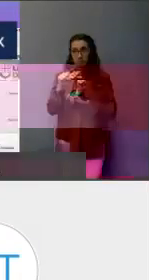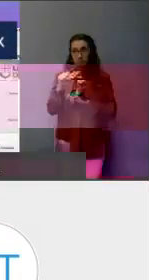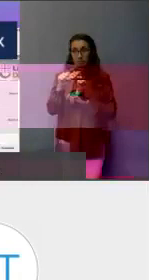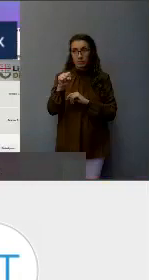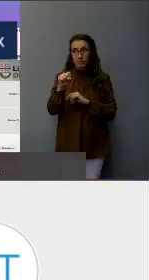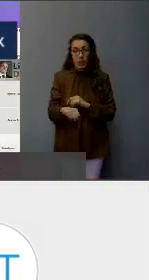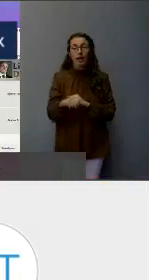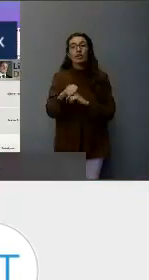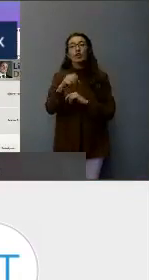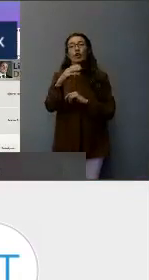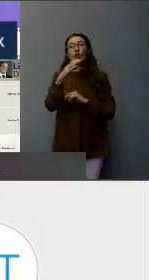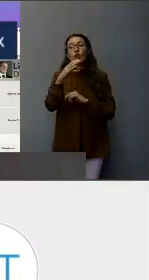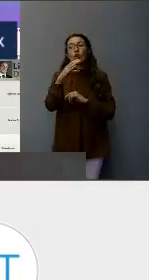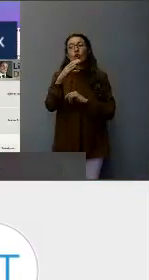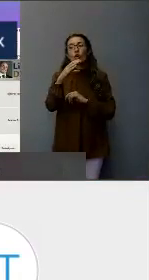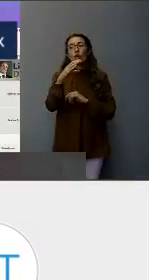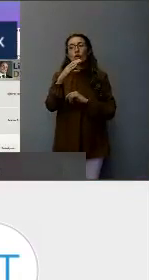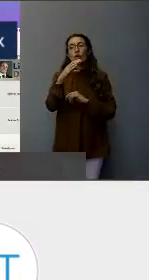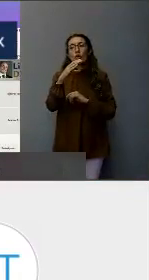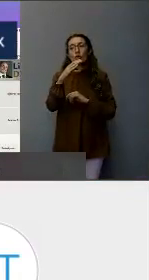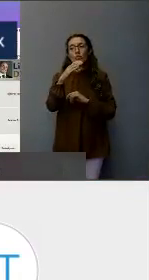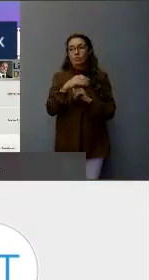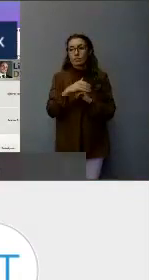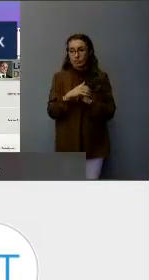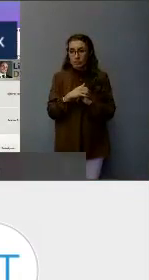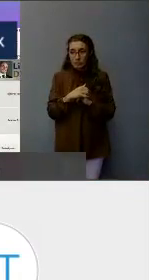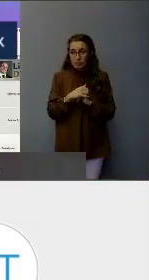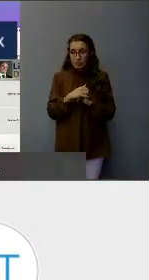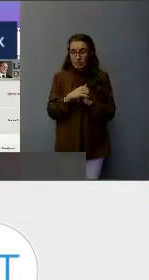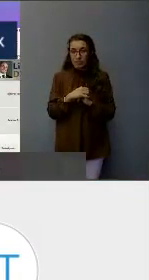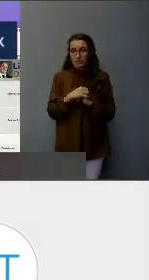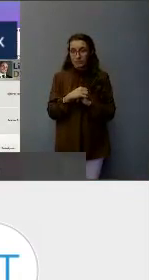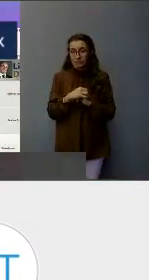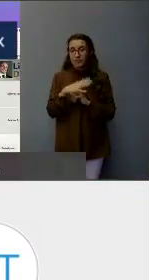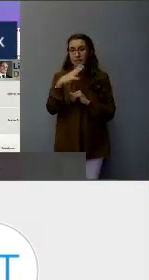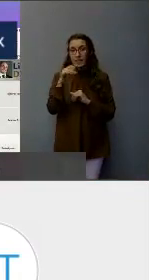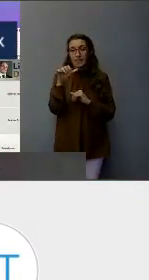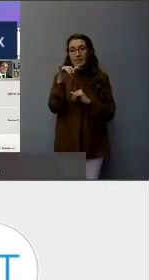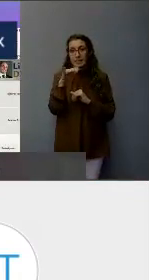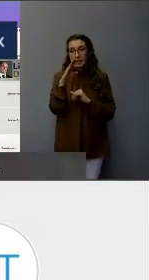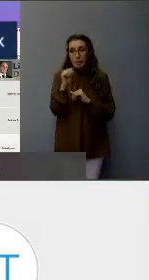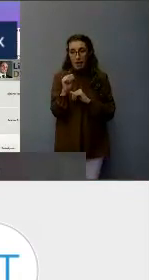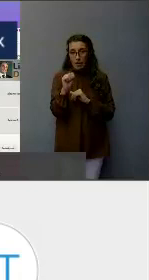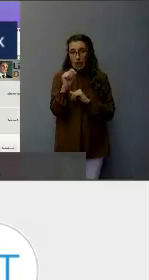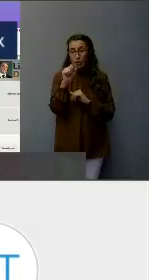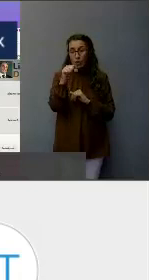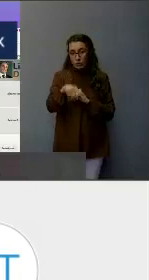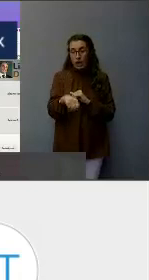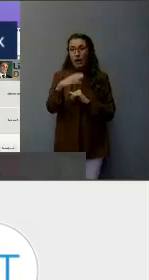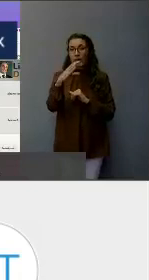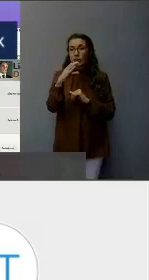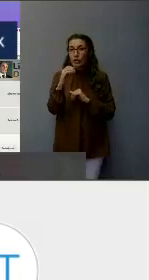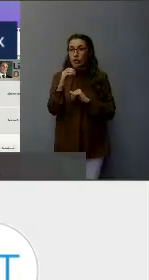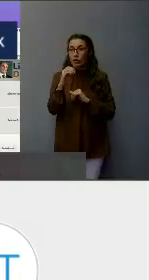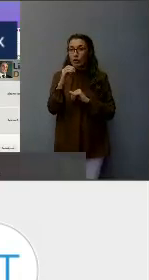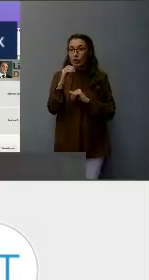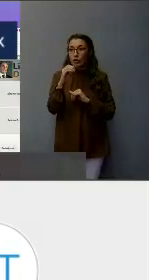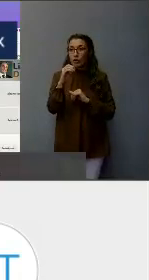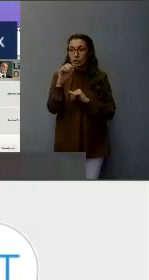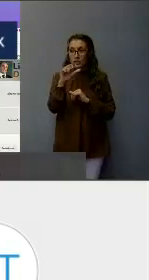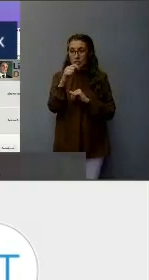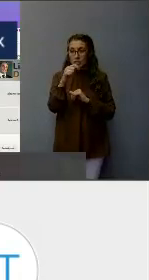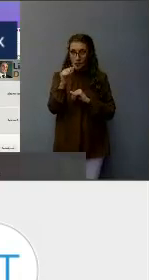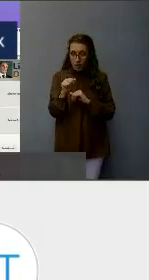così campanella contrario consigliere cassiba contrario consigliere